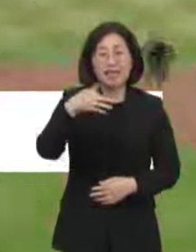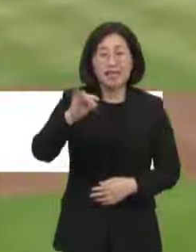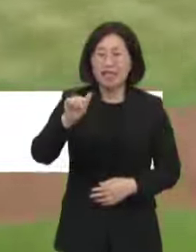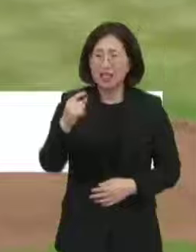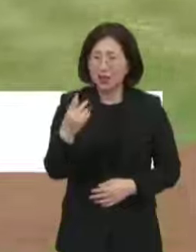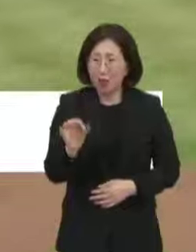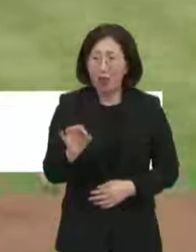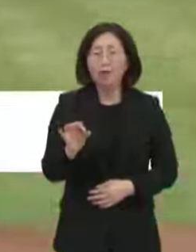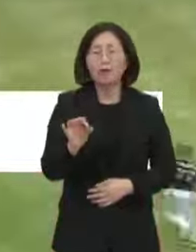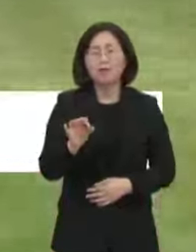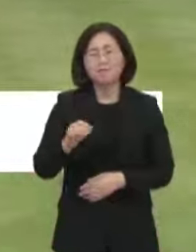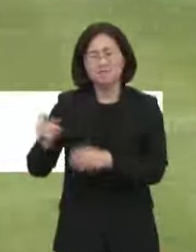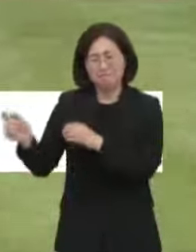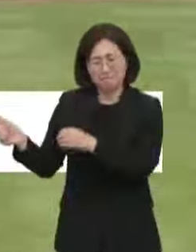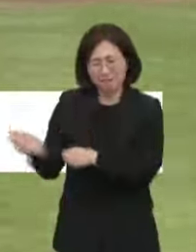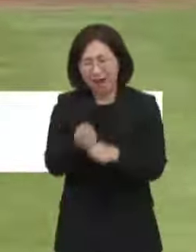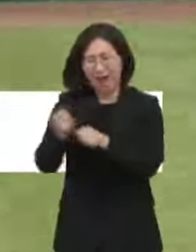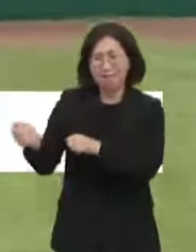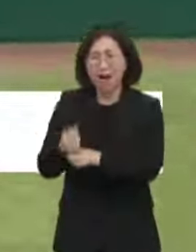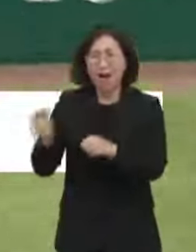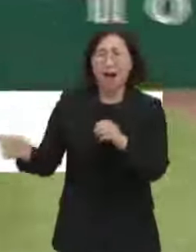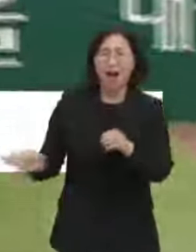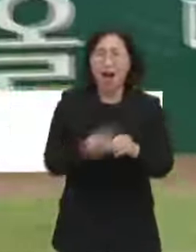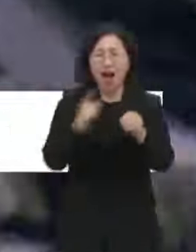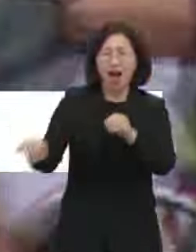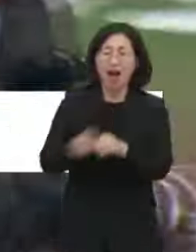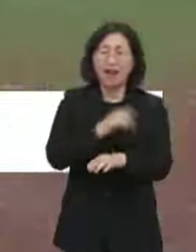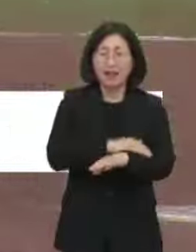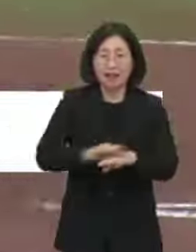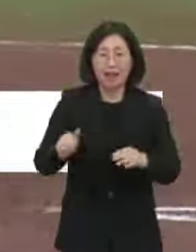팀의 대승을 이끌고 있습니다. 팀 타율 2위,